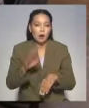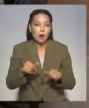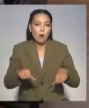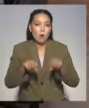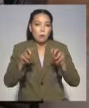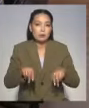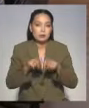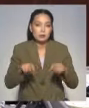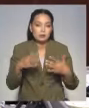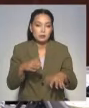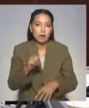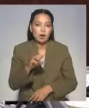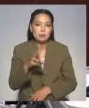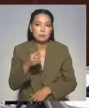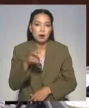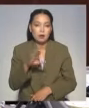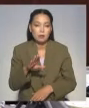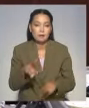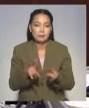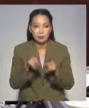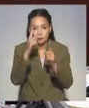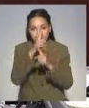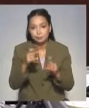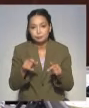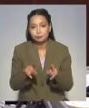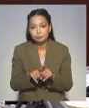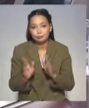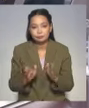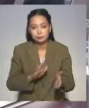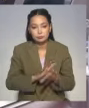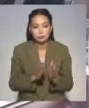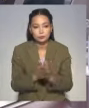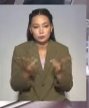Әлихан Смайылов осылай деді. Сондай-ақ ол жағдайды реттеуге қатысты тапсырма берді.